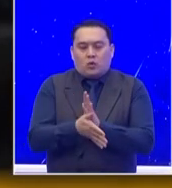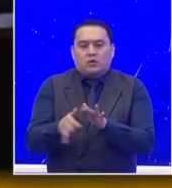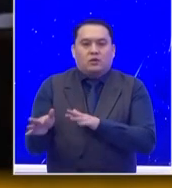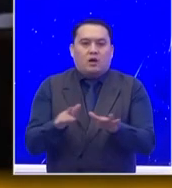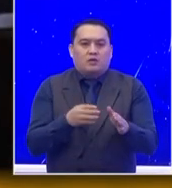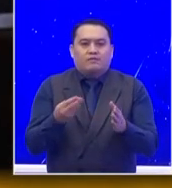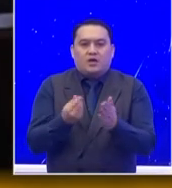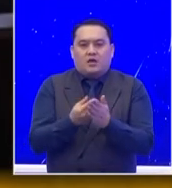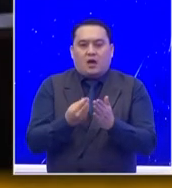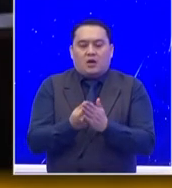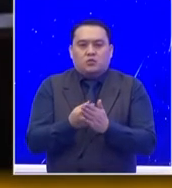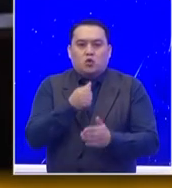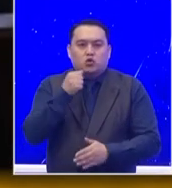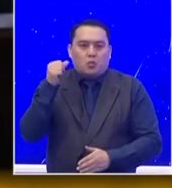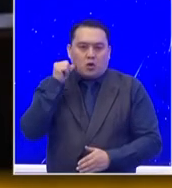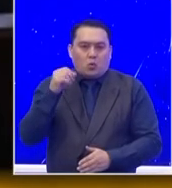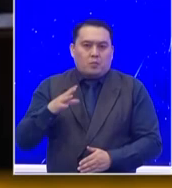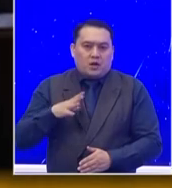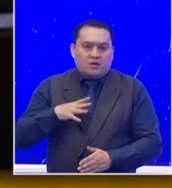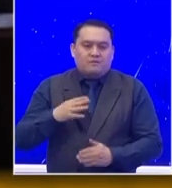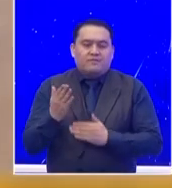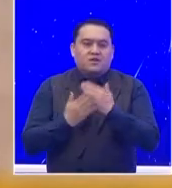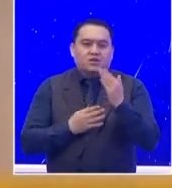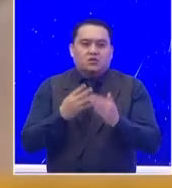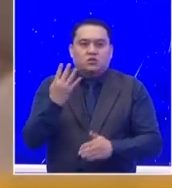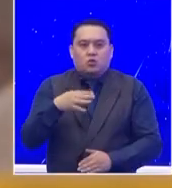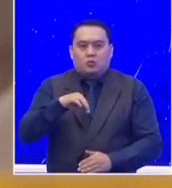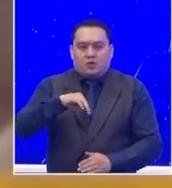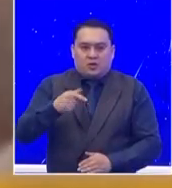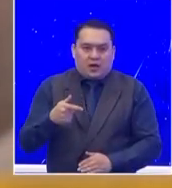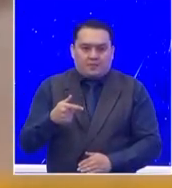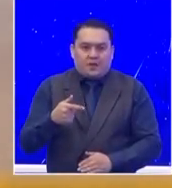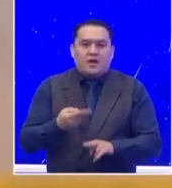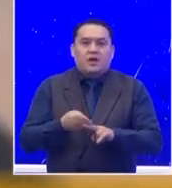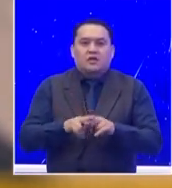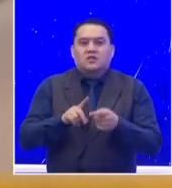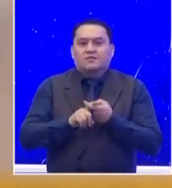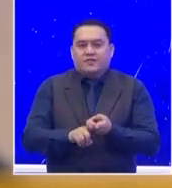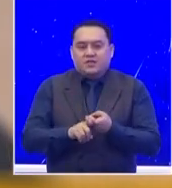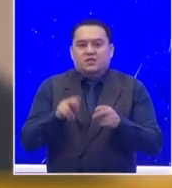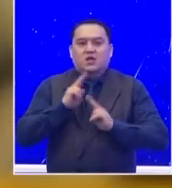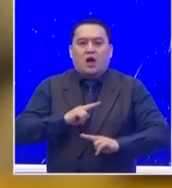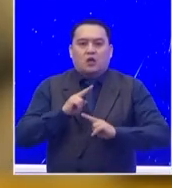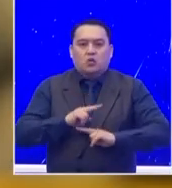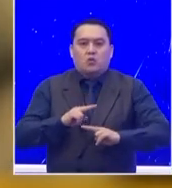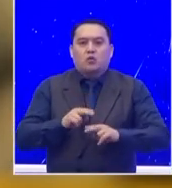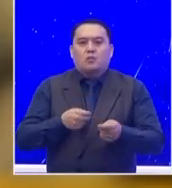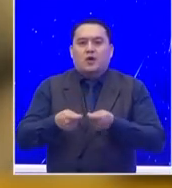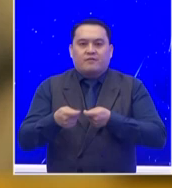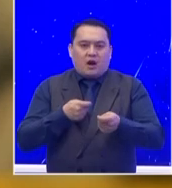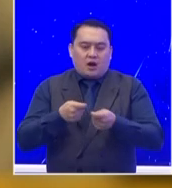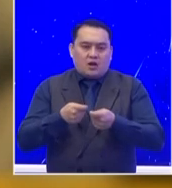деятельности финансовых пирамид, в прошлом году составила свыше 40 миллионов тенге. В этой связи, как отмечают сотрудники правоохранительных